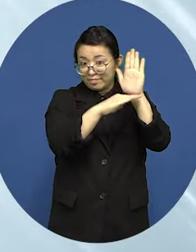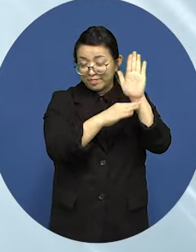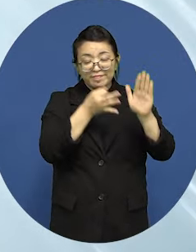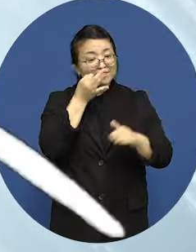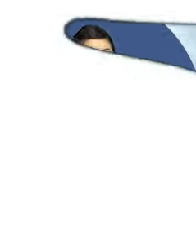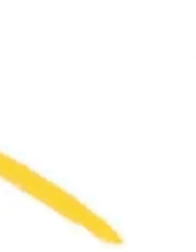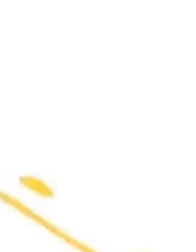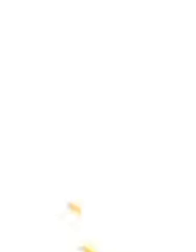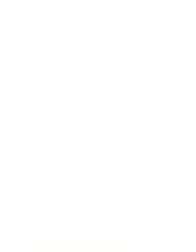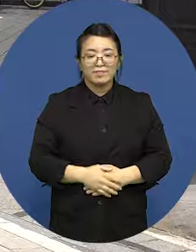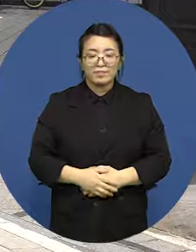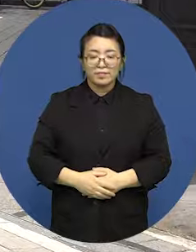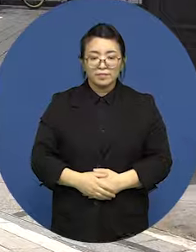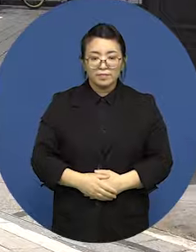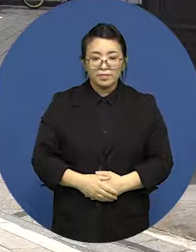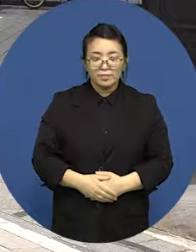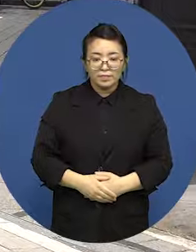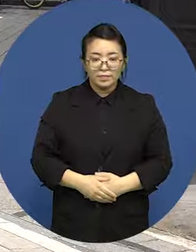만나보시죠.